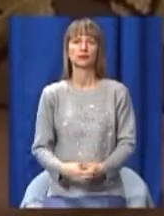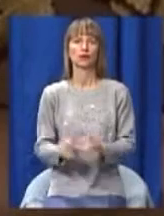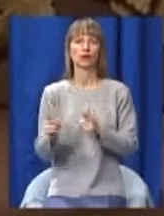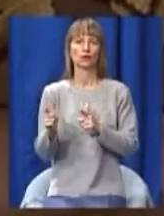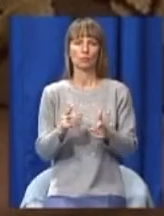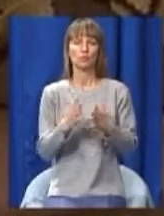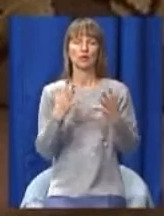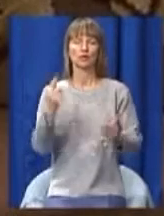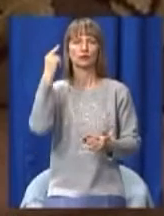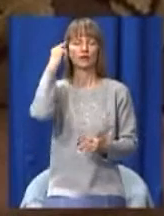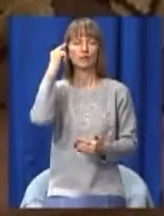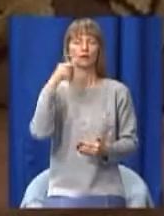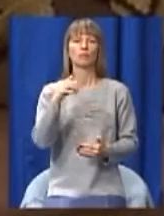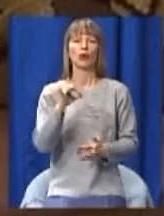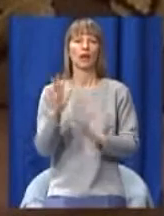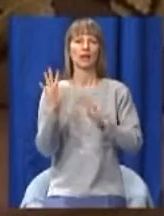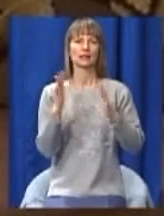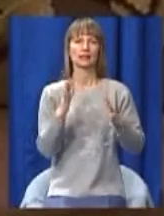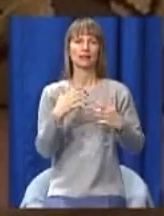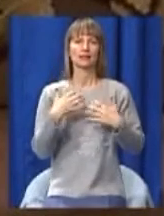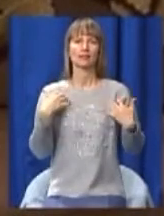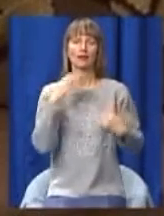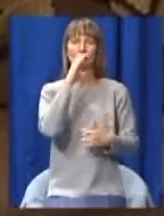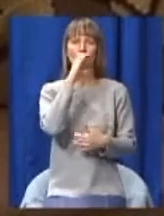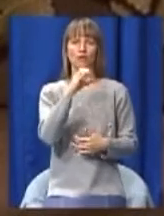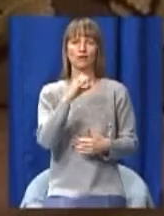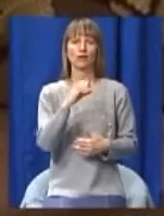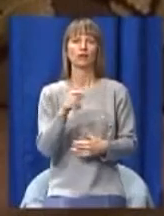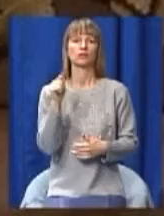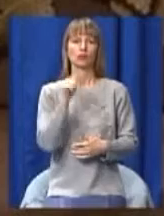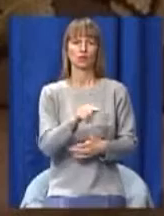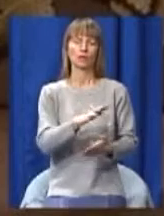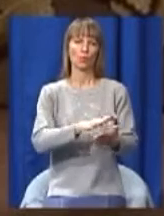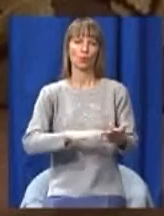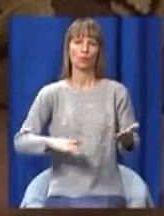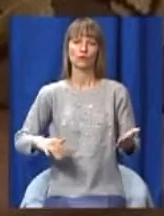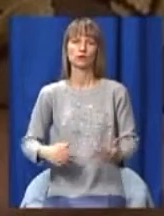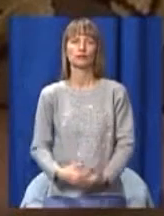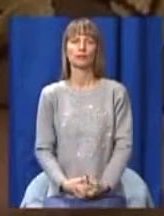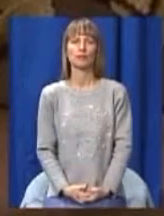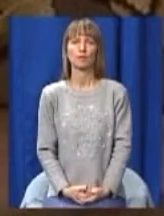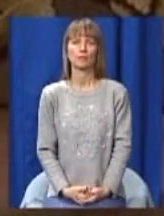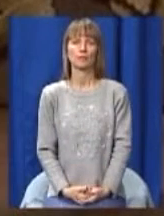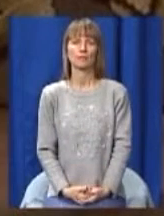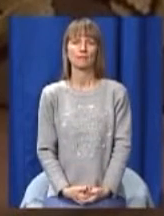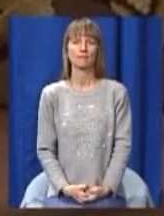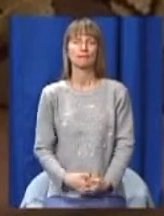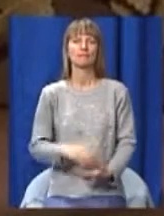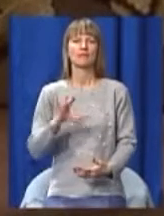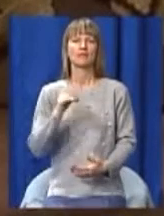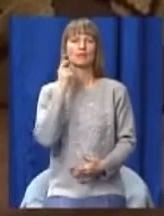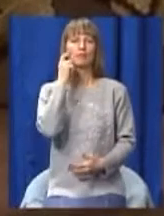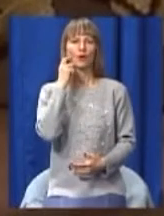Готові більше дізнаватися про лісового звіра вовка? Тоді продовжую. Від лютого